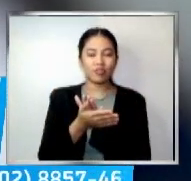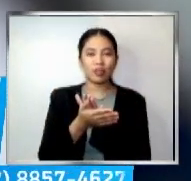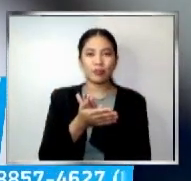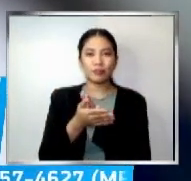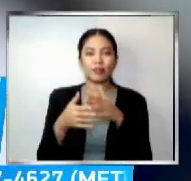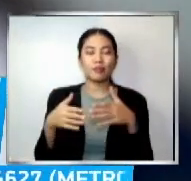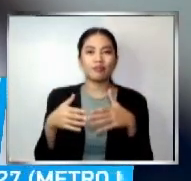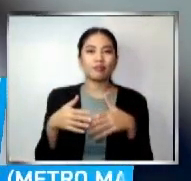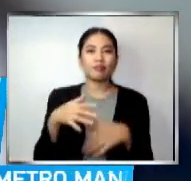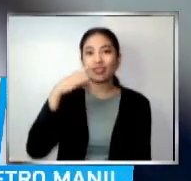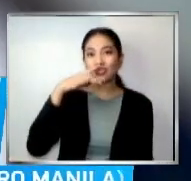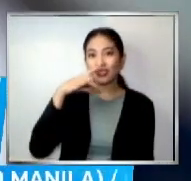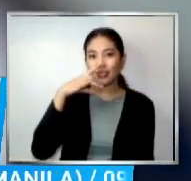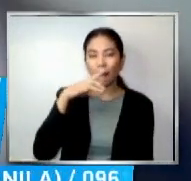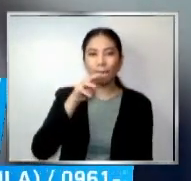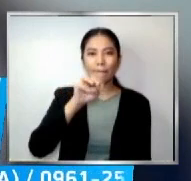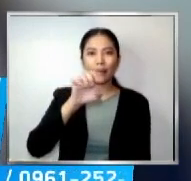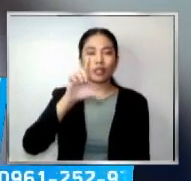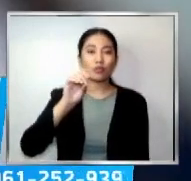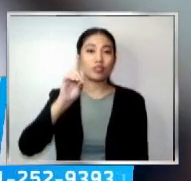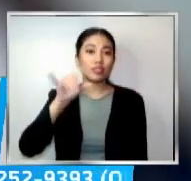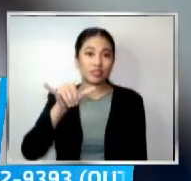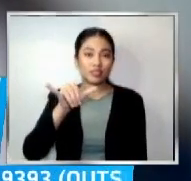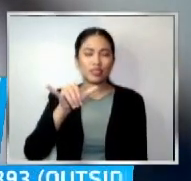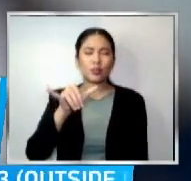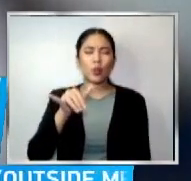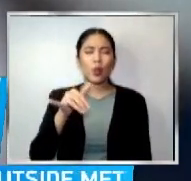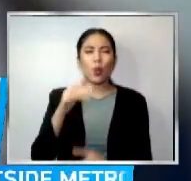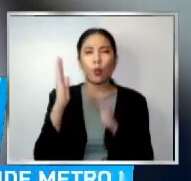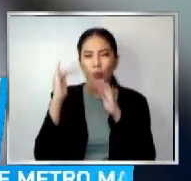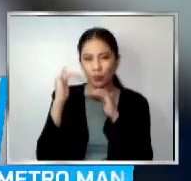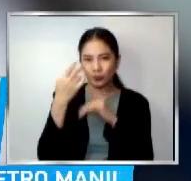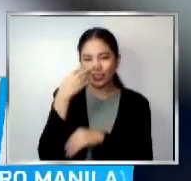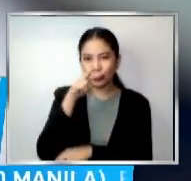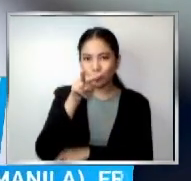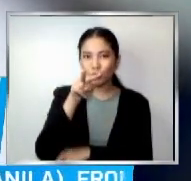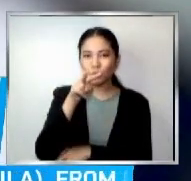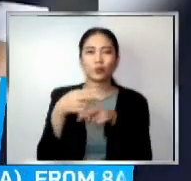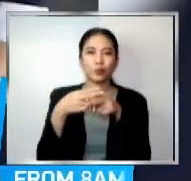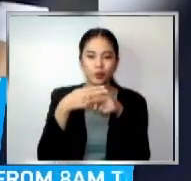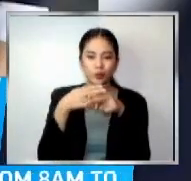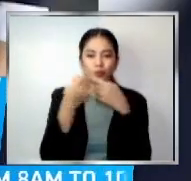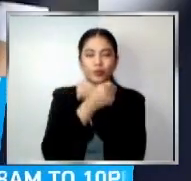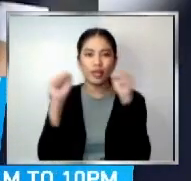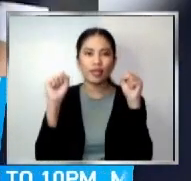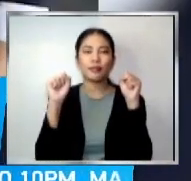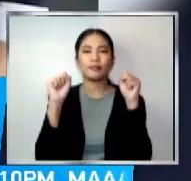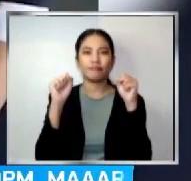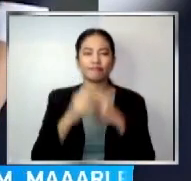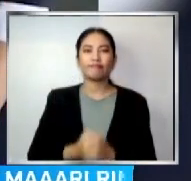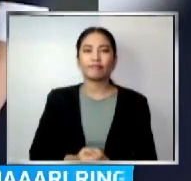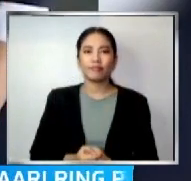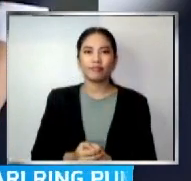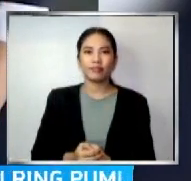Melody. Sana ay makita-kita soon at sana lagi ka lang safe and lagi ka pa rin susunod kina Mami Teddy. Lars